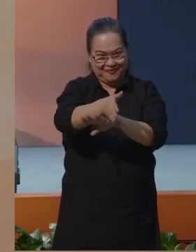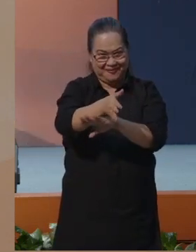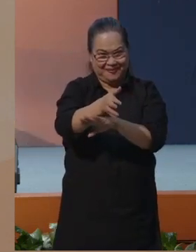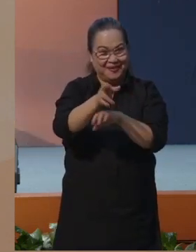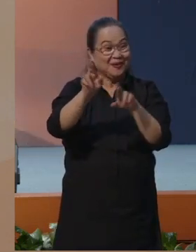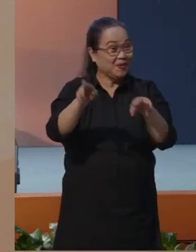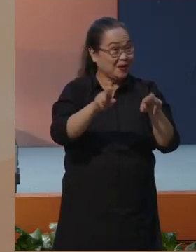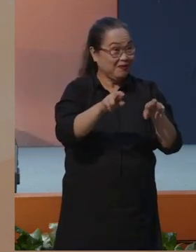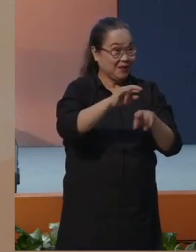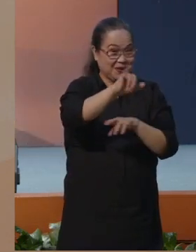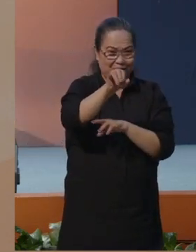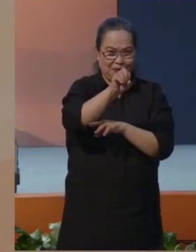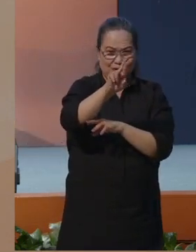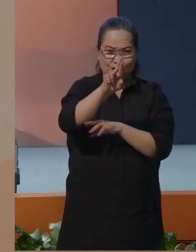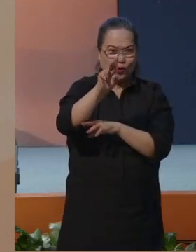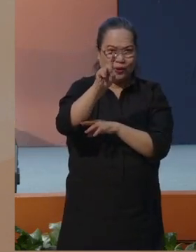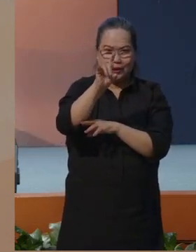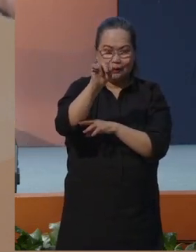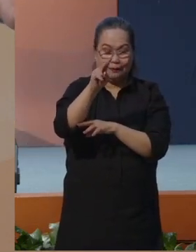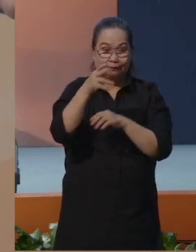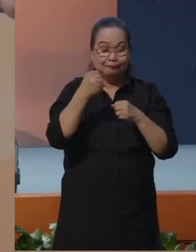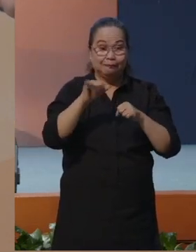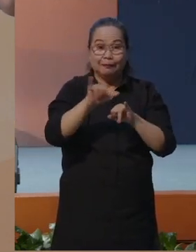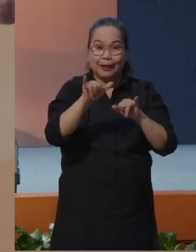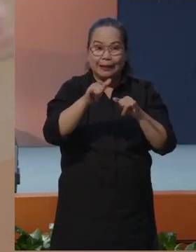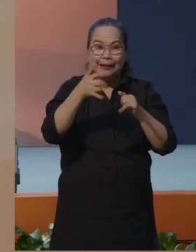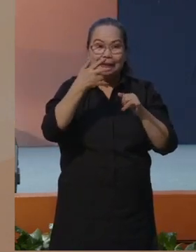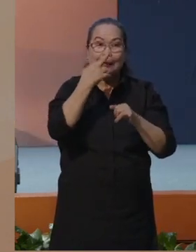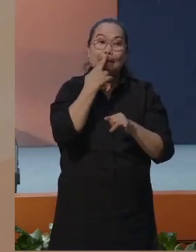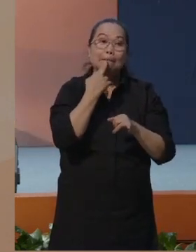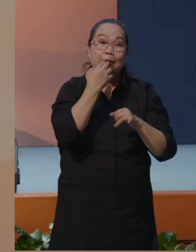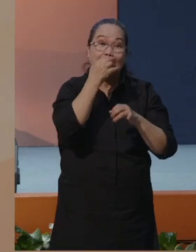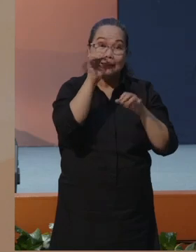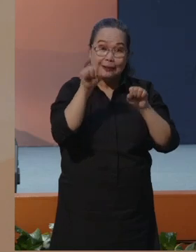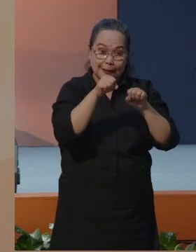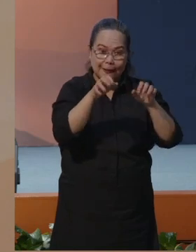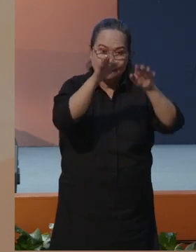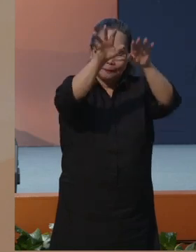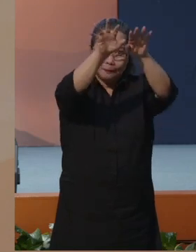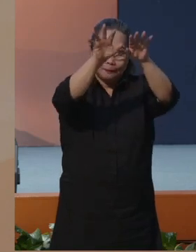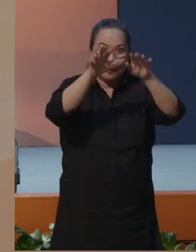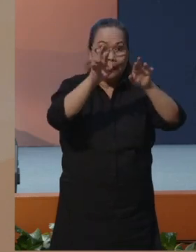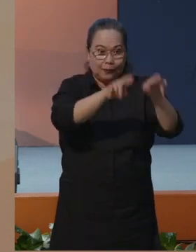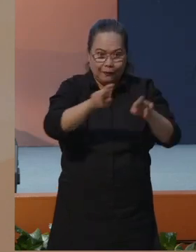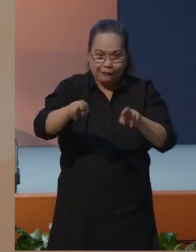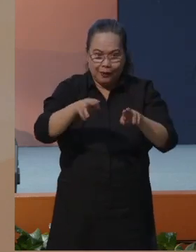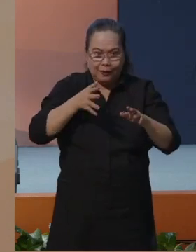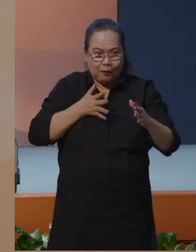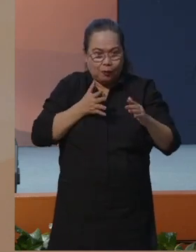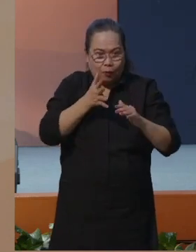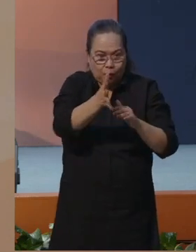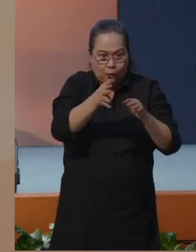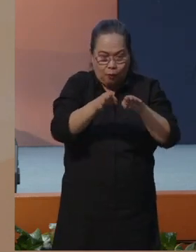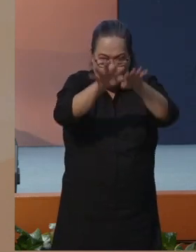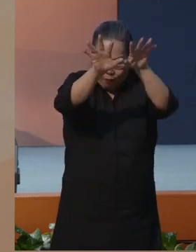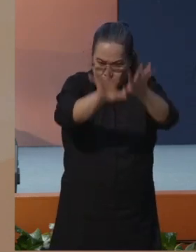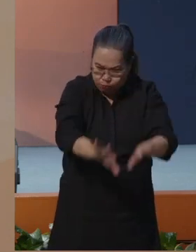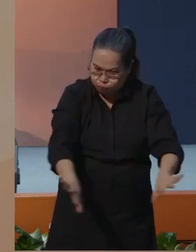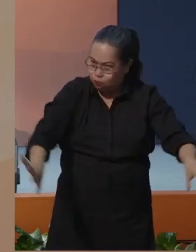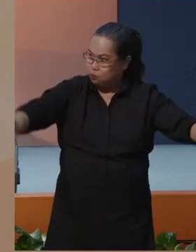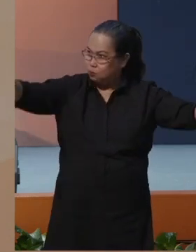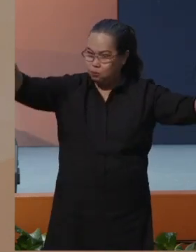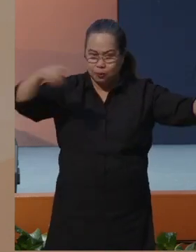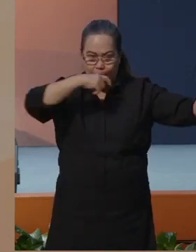pamamagitan ng isang mirakulo, parang Red Sea parting, di ba? Natuyo ang River Jordan, they crossed on dry land.